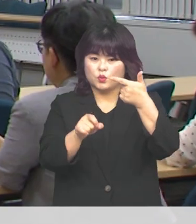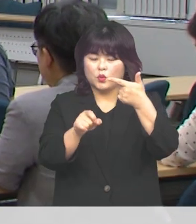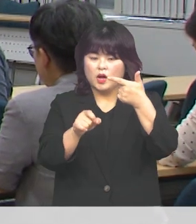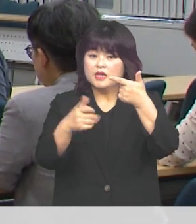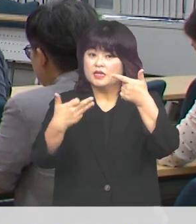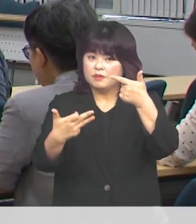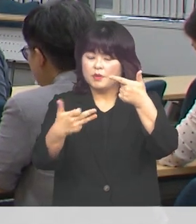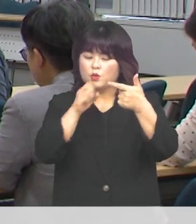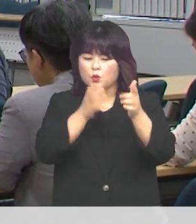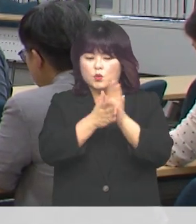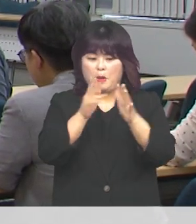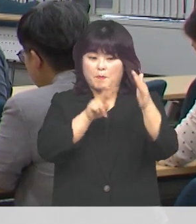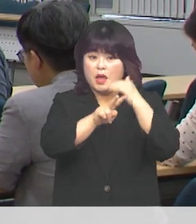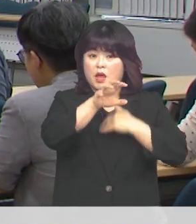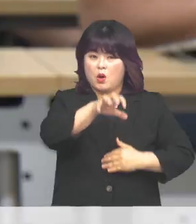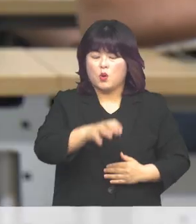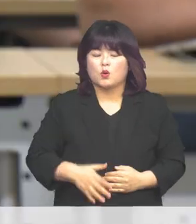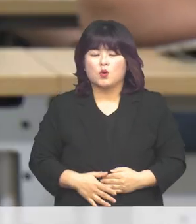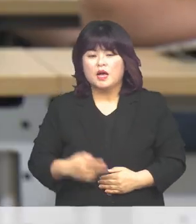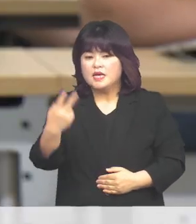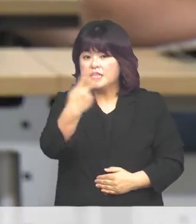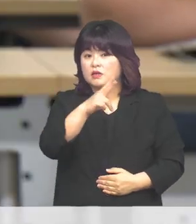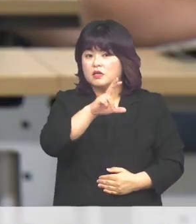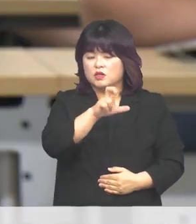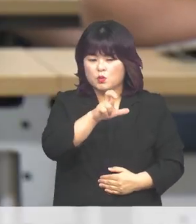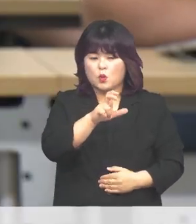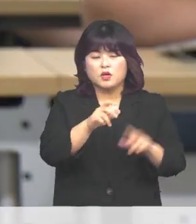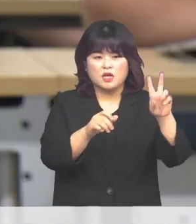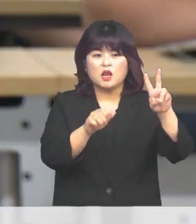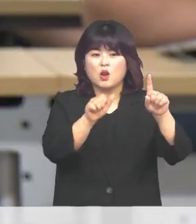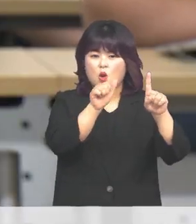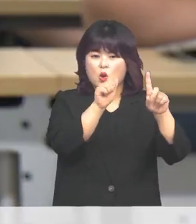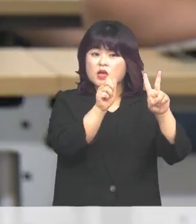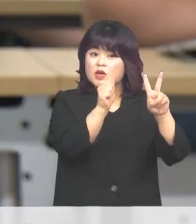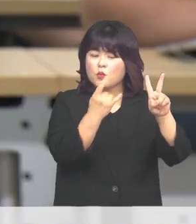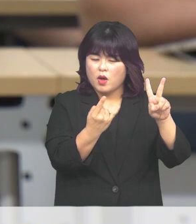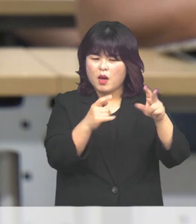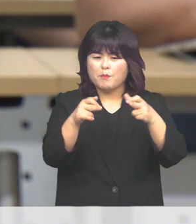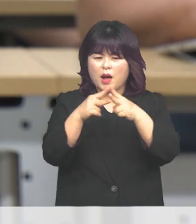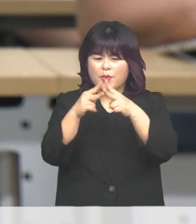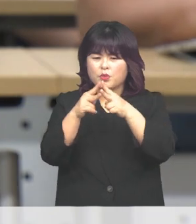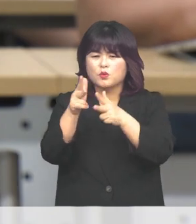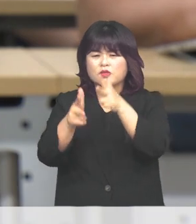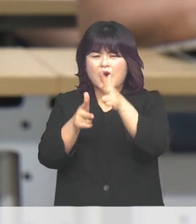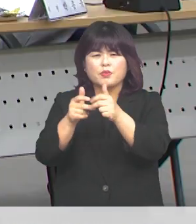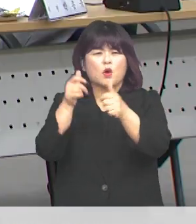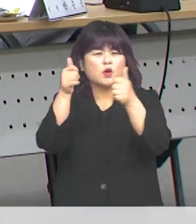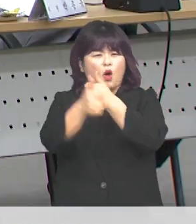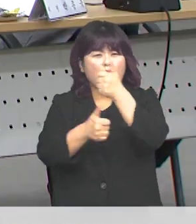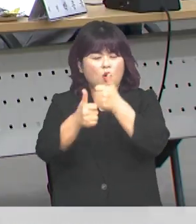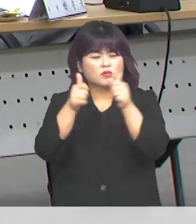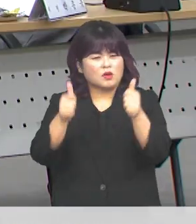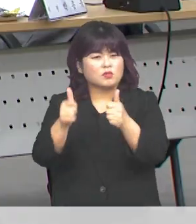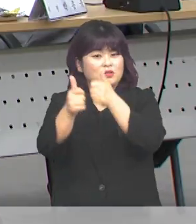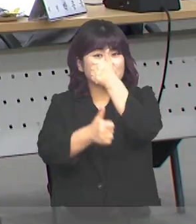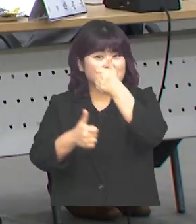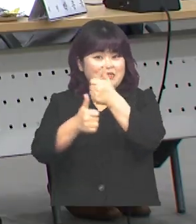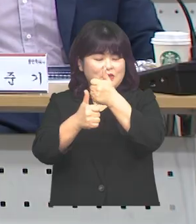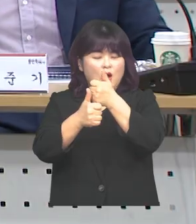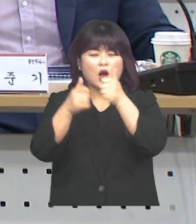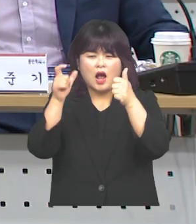용인특례시는 지난 18일 시청 비전홀에서 2025년 제2회 반도체 산업 경쟁력 강화위원회 회의를